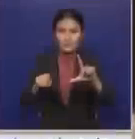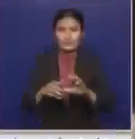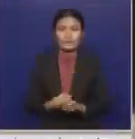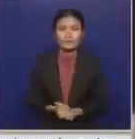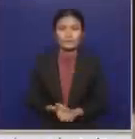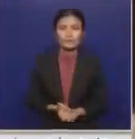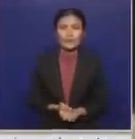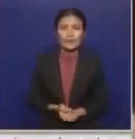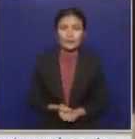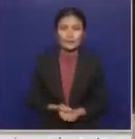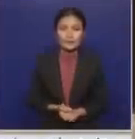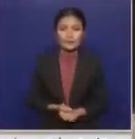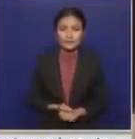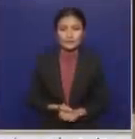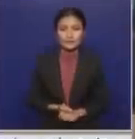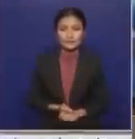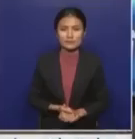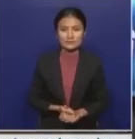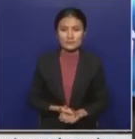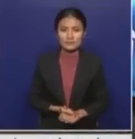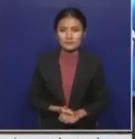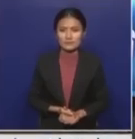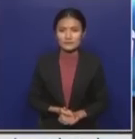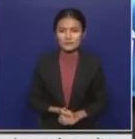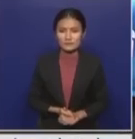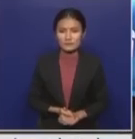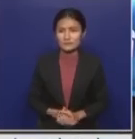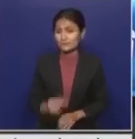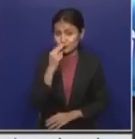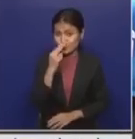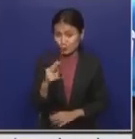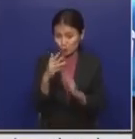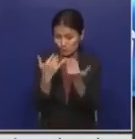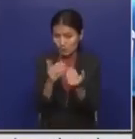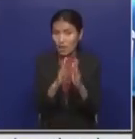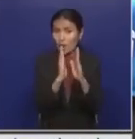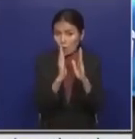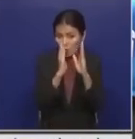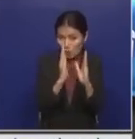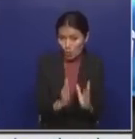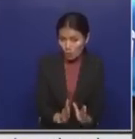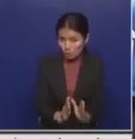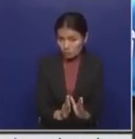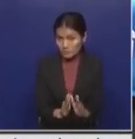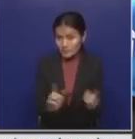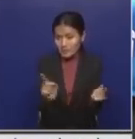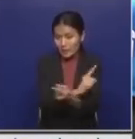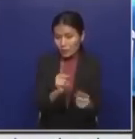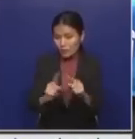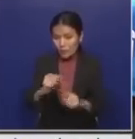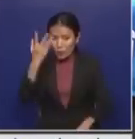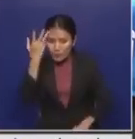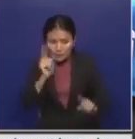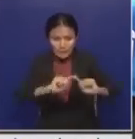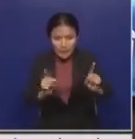ท่านประธานครับความแตกต่างหลากหลายและความคิดเห็นที่ไม่เหมือนกันเป็นเรื่องปกติของทุกสังคมอยู่แล้ว